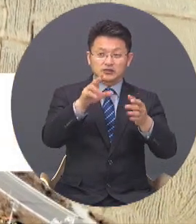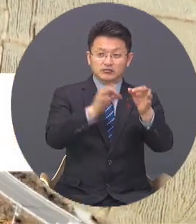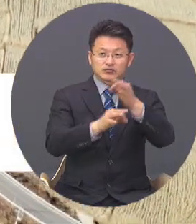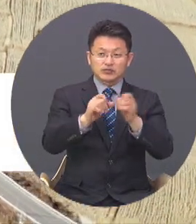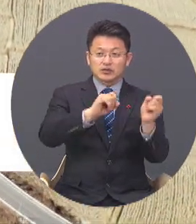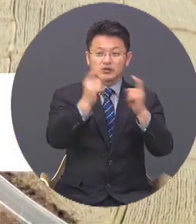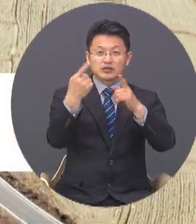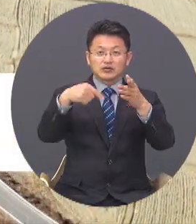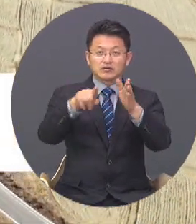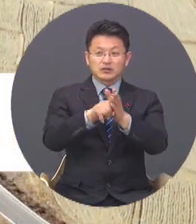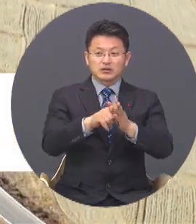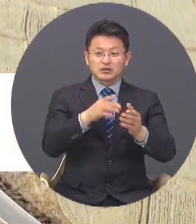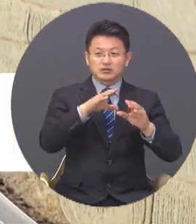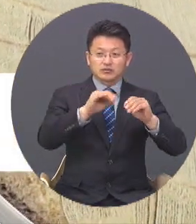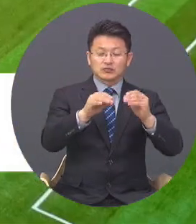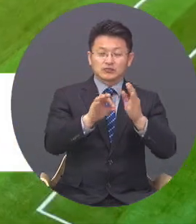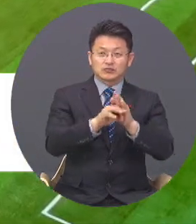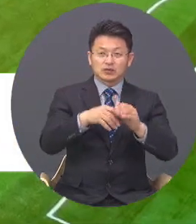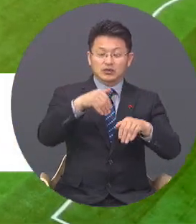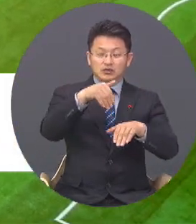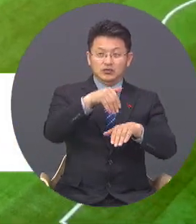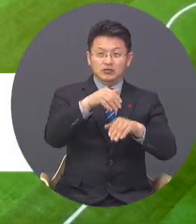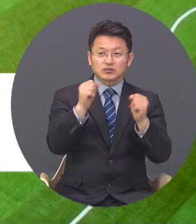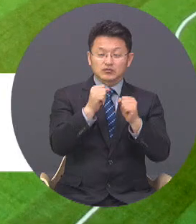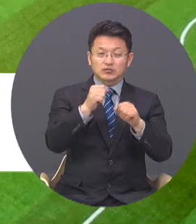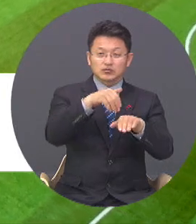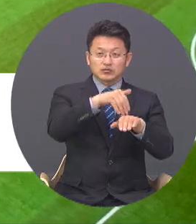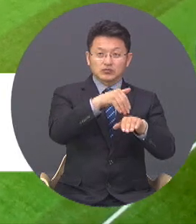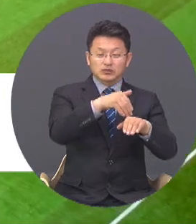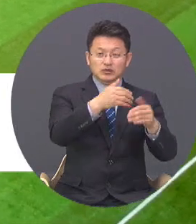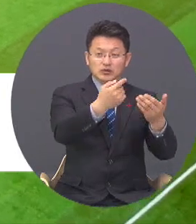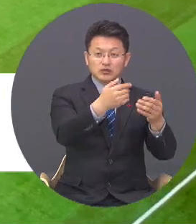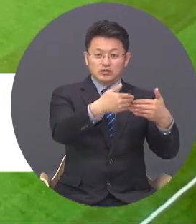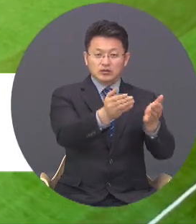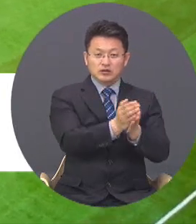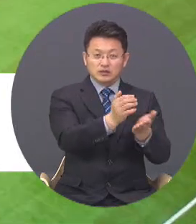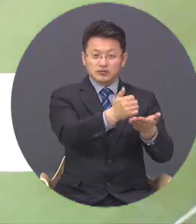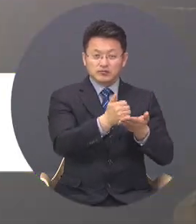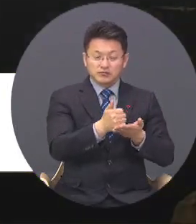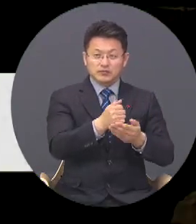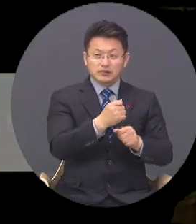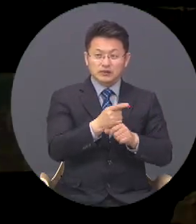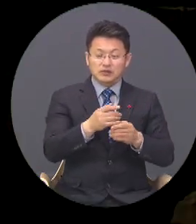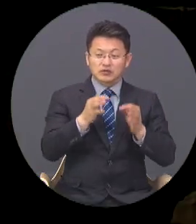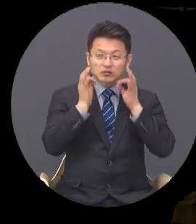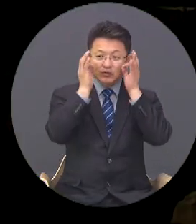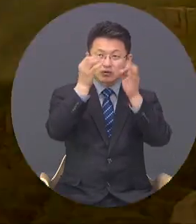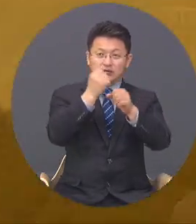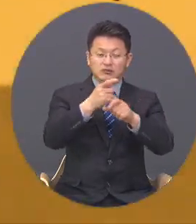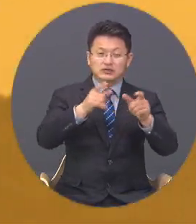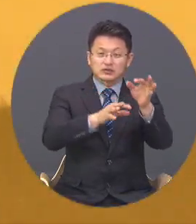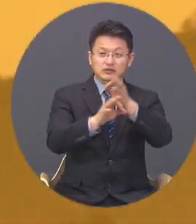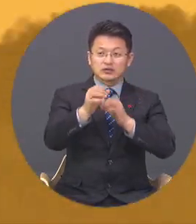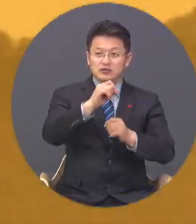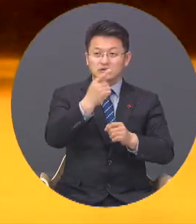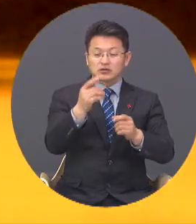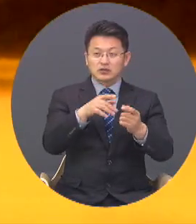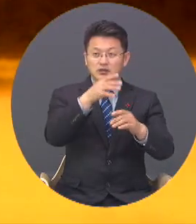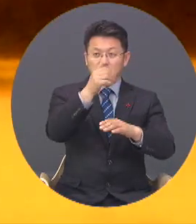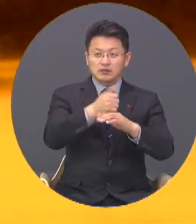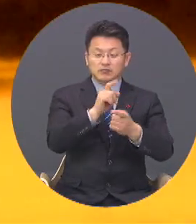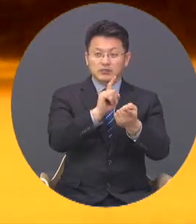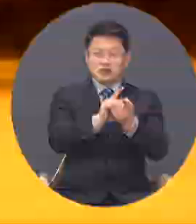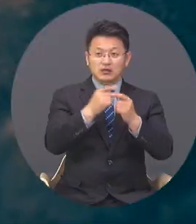부양을 위해 중단됐던 동계 전지훈련 팀 유치에 적극 나설 계획입니다 지역경제 활성화에 마중물이